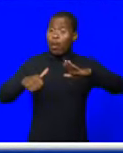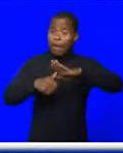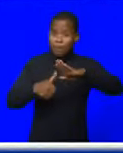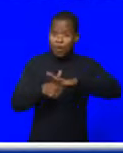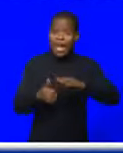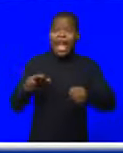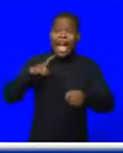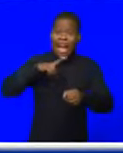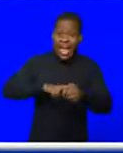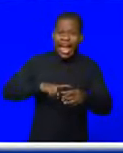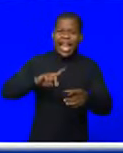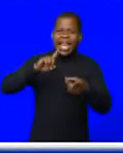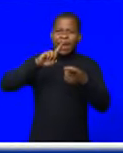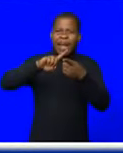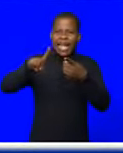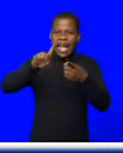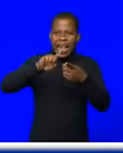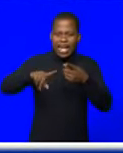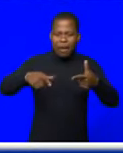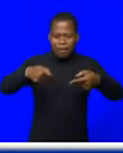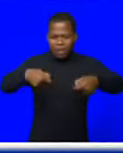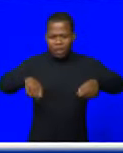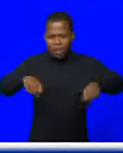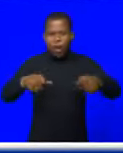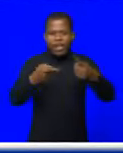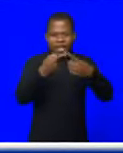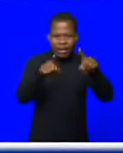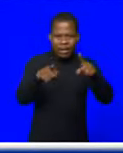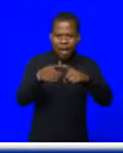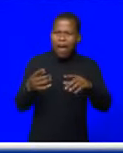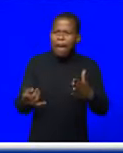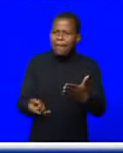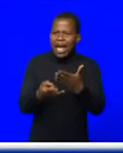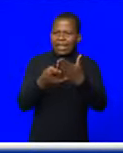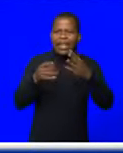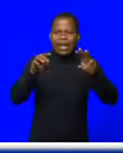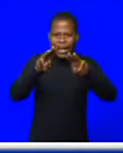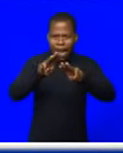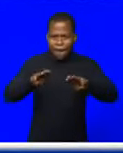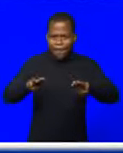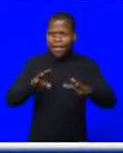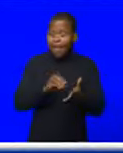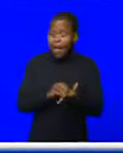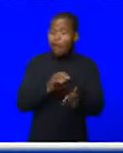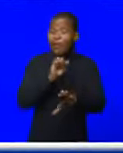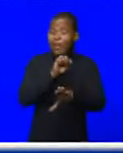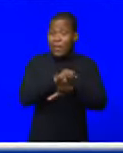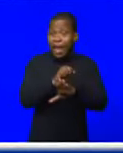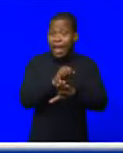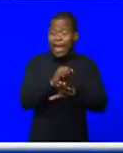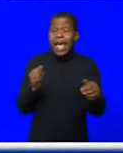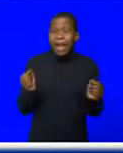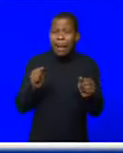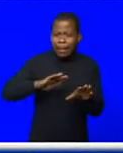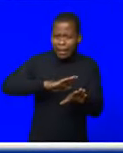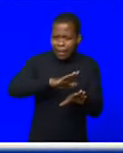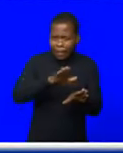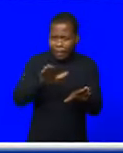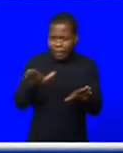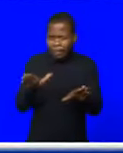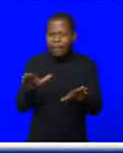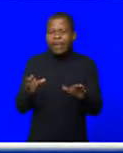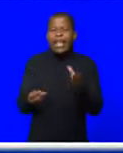tingayidlala inzima ukuthi tihambise imbili indzaba yekuthula emaveni ato. Le midlalo ye-Winter Olympics yaqala mhla ka 4 kule nyanga